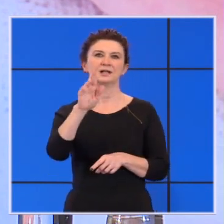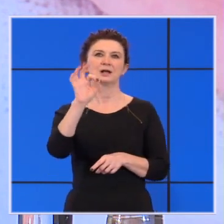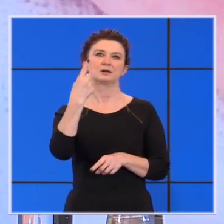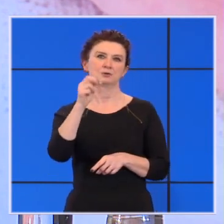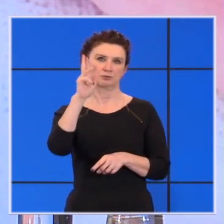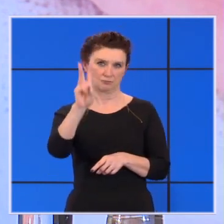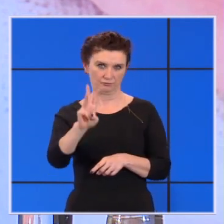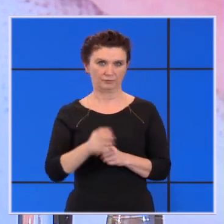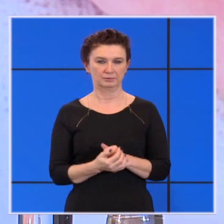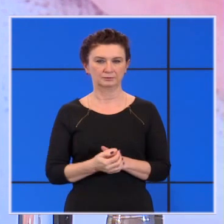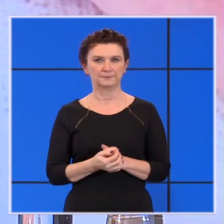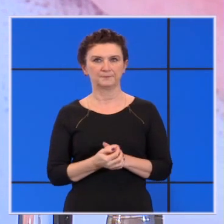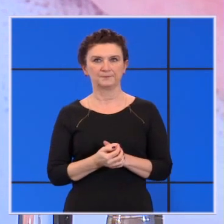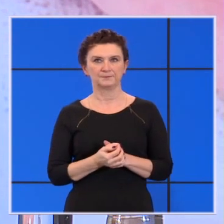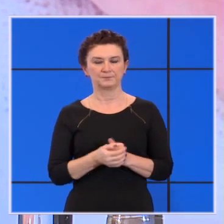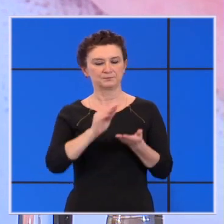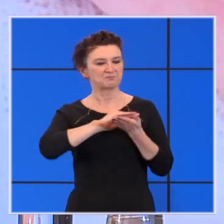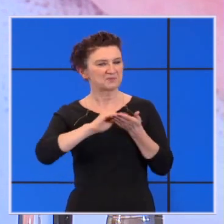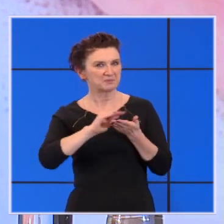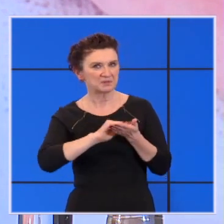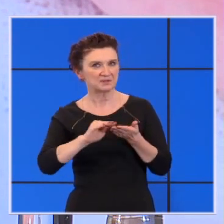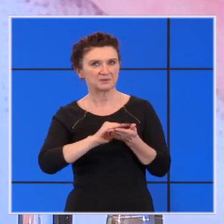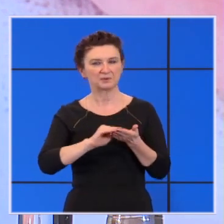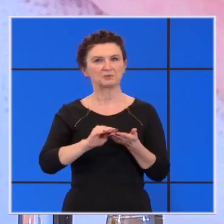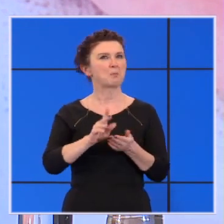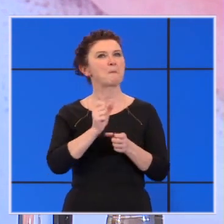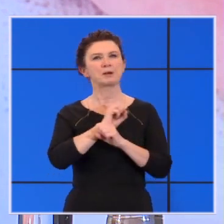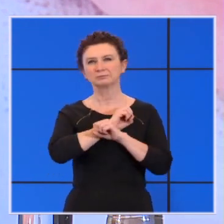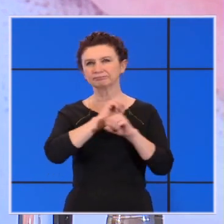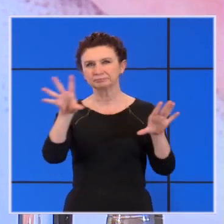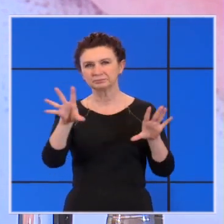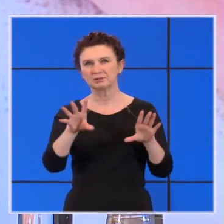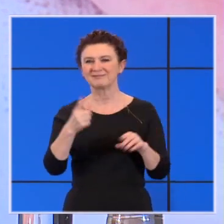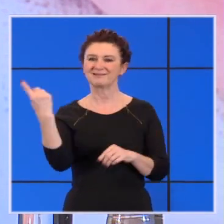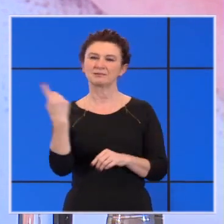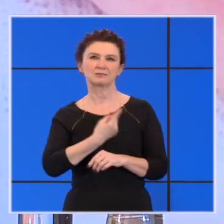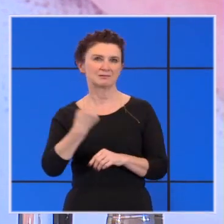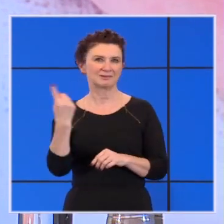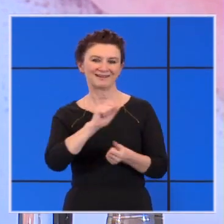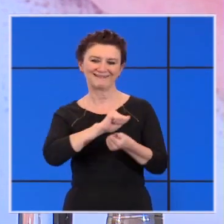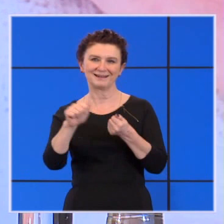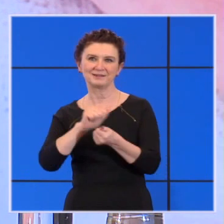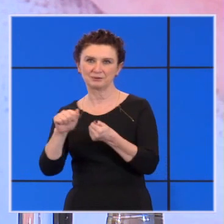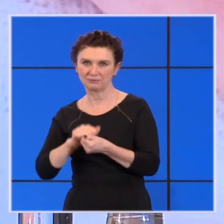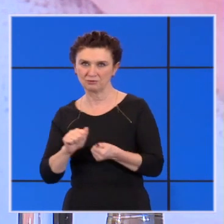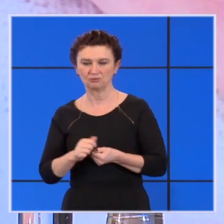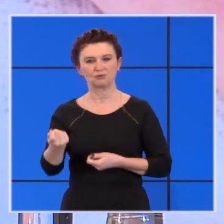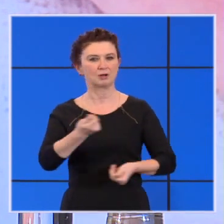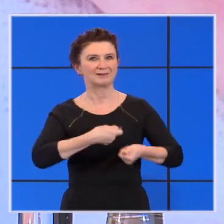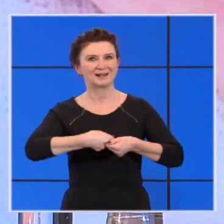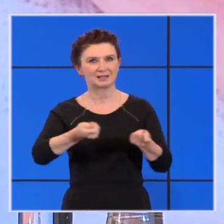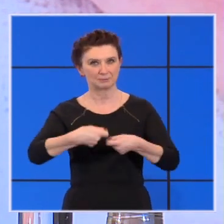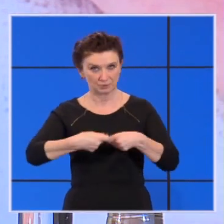Wprowadziliśmy bardzo jasne i czytelne zakazy niszczenia i handlu zarodkami i komórkami rozrodczymi, opatrzone